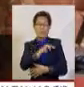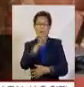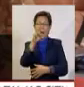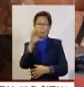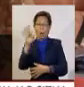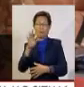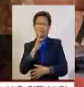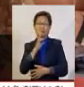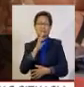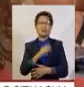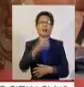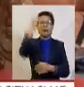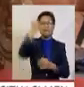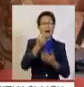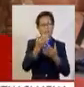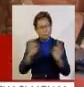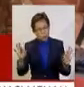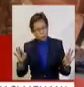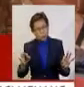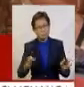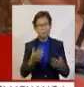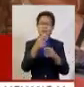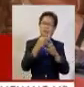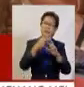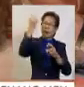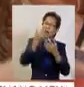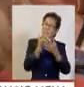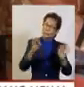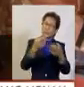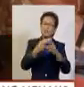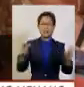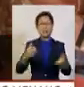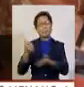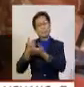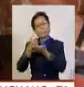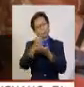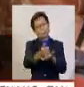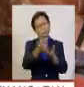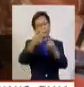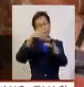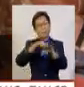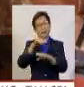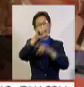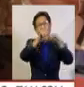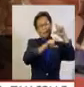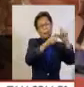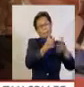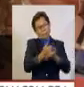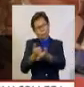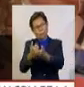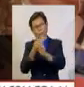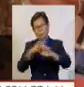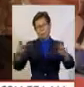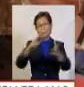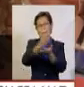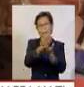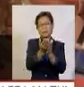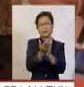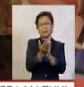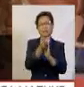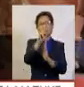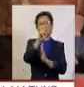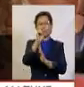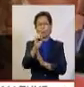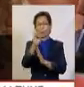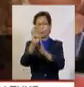bas percuma yang akan disediakan dengan bantuan daripada DBKL yang menyediakan bajet sebanyak 20